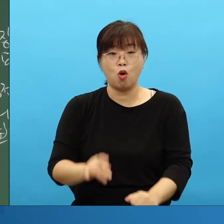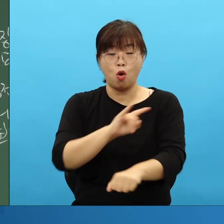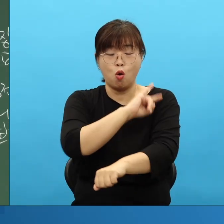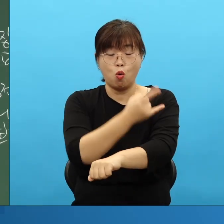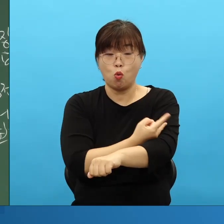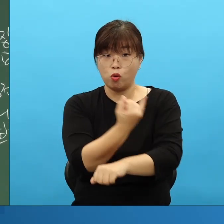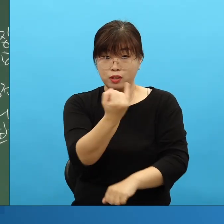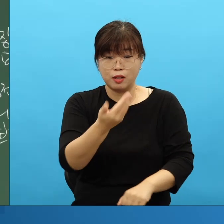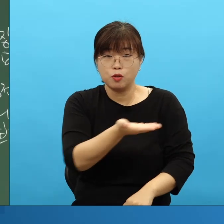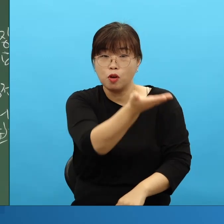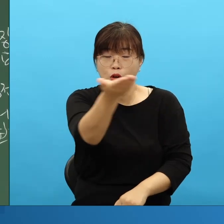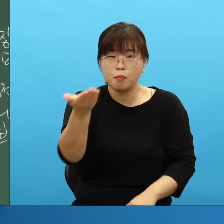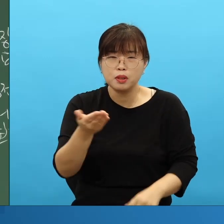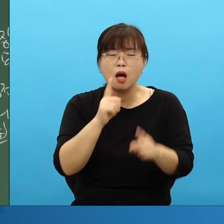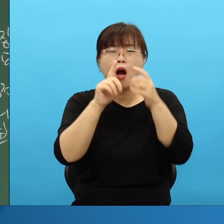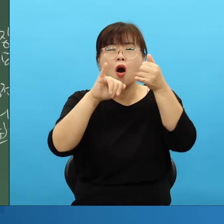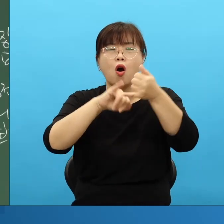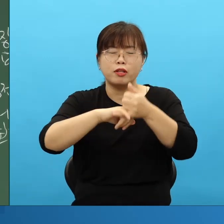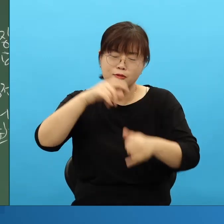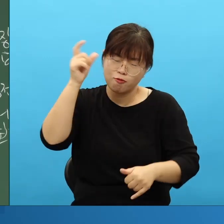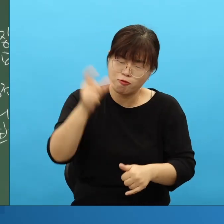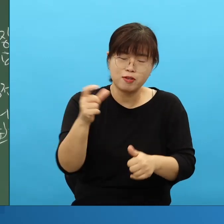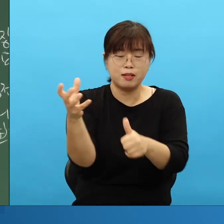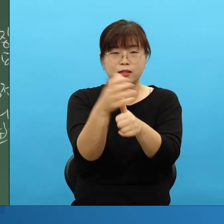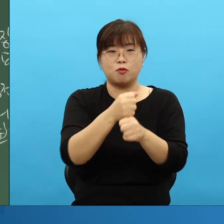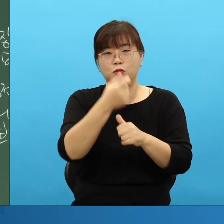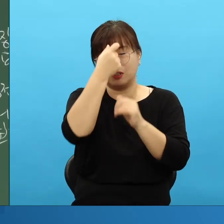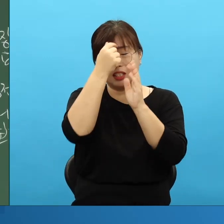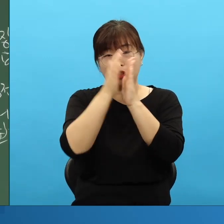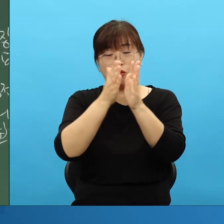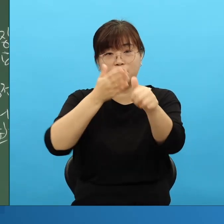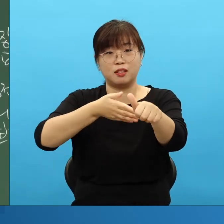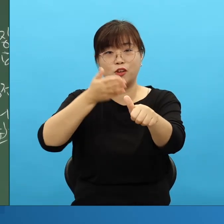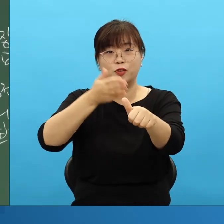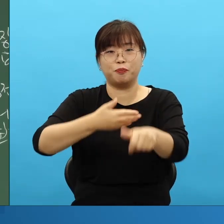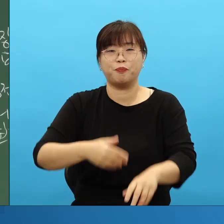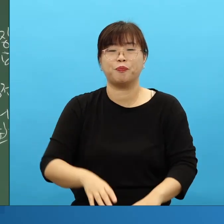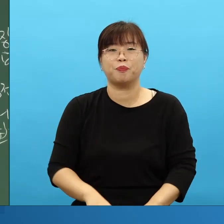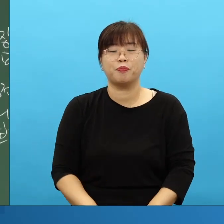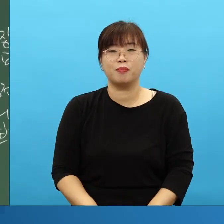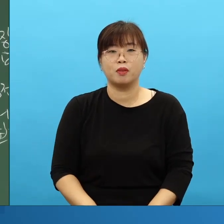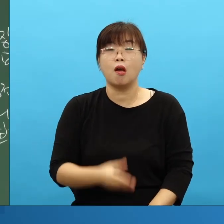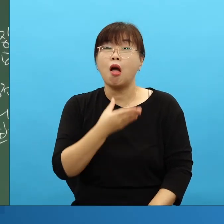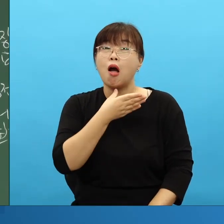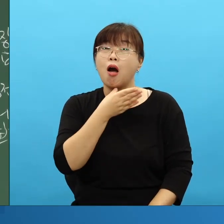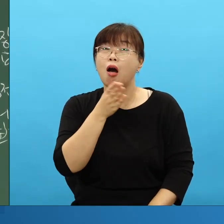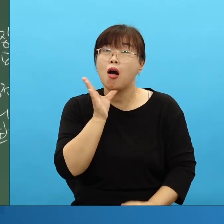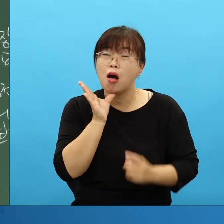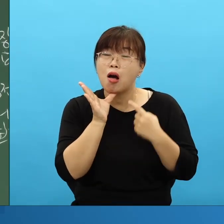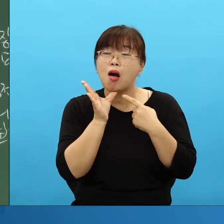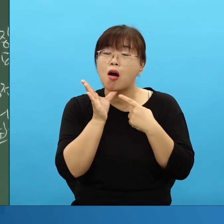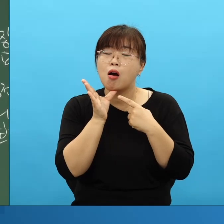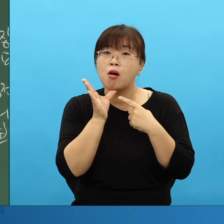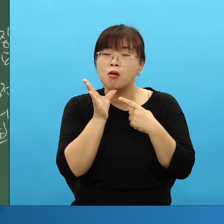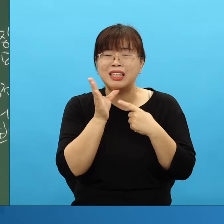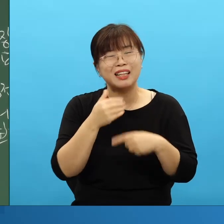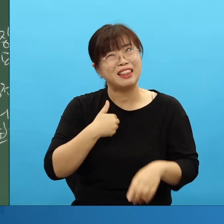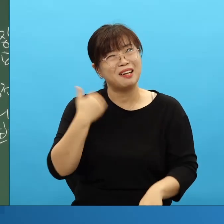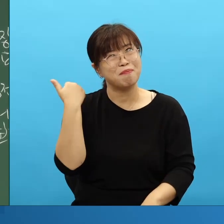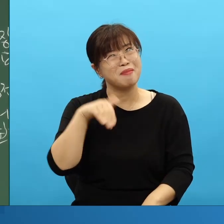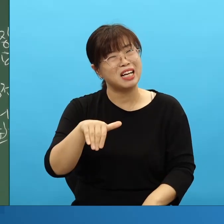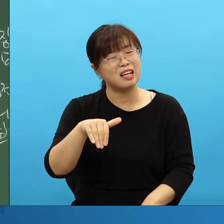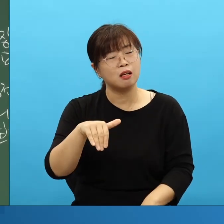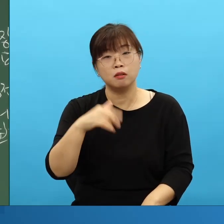spoke of this last week as well. All of our senior deaconesses, you must hold firmly onto the covenant. 그래서 나이 많은 사람들은요 더 큰 은혜 받아야 돼요. And the